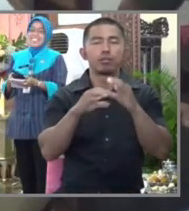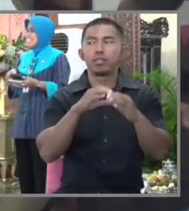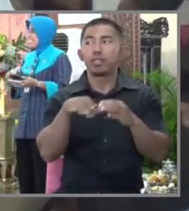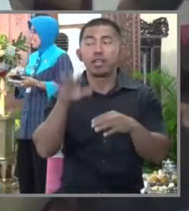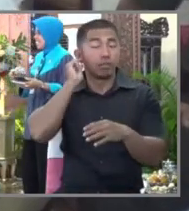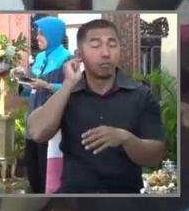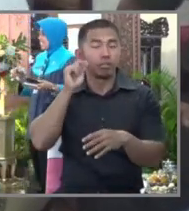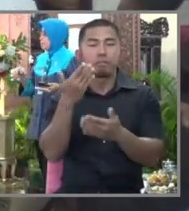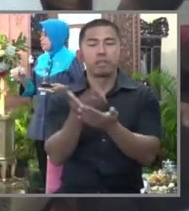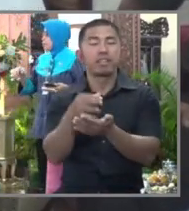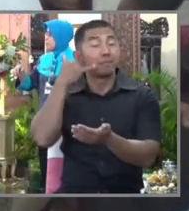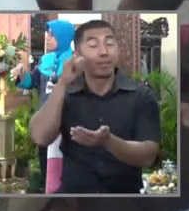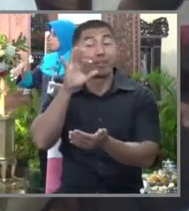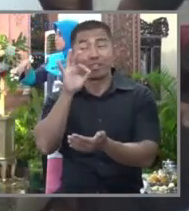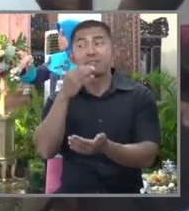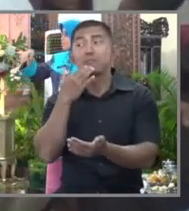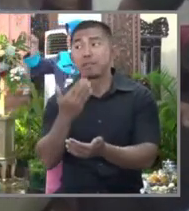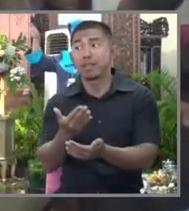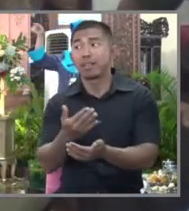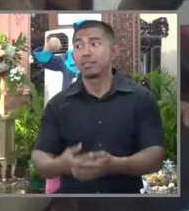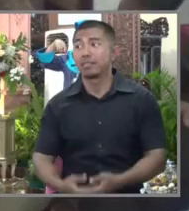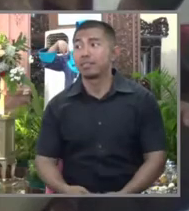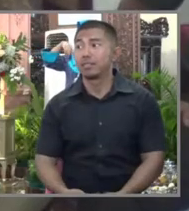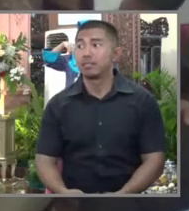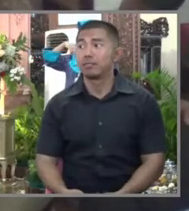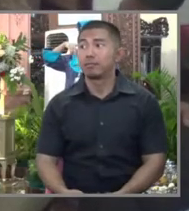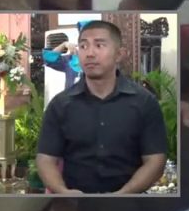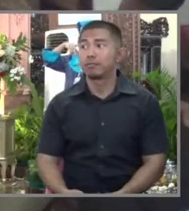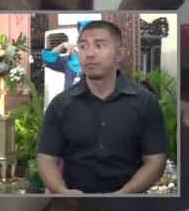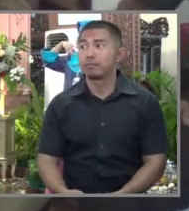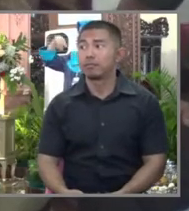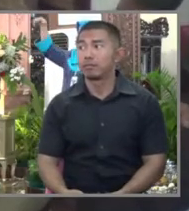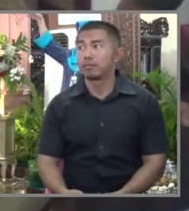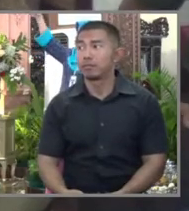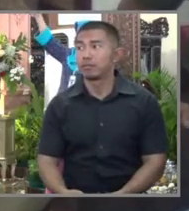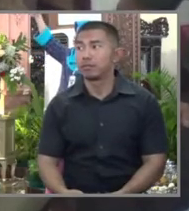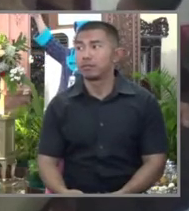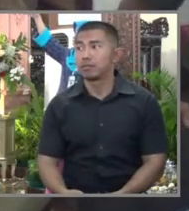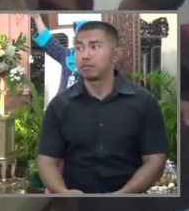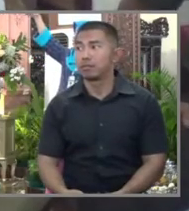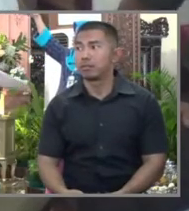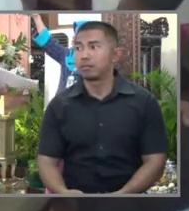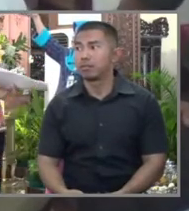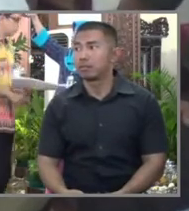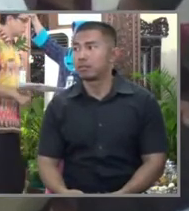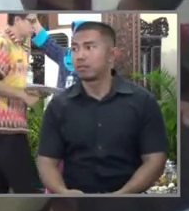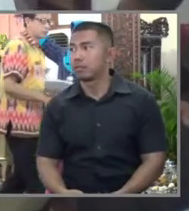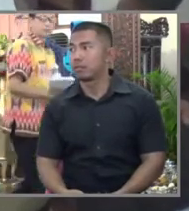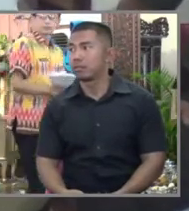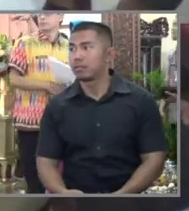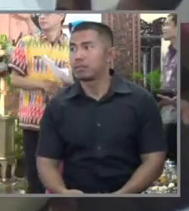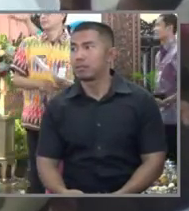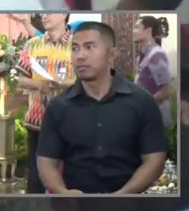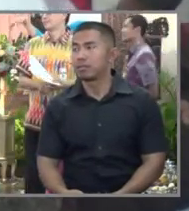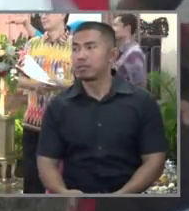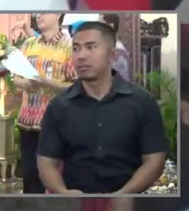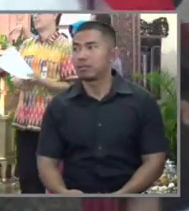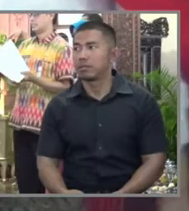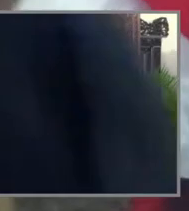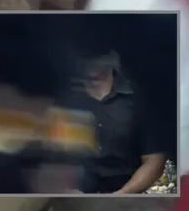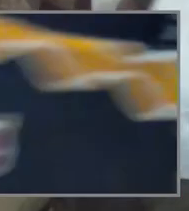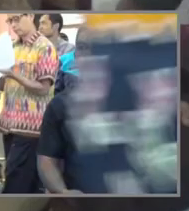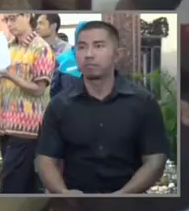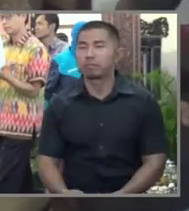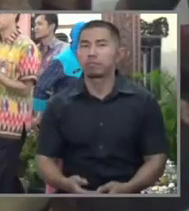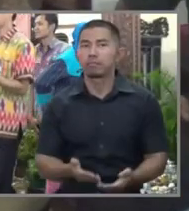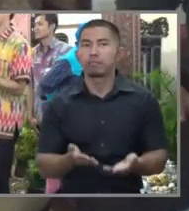teleponnya, oke? Oke, lanjut Mas. Baik. Iya, wes kau yang ini contohnya kayak Noke nih, oke? Wes kono?